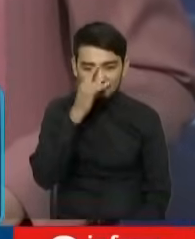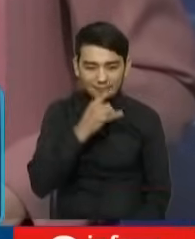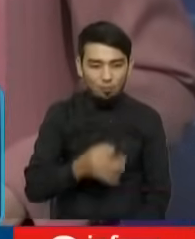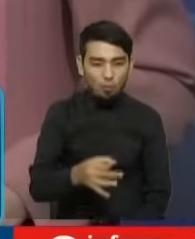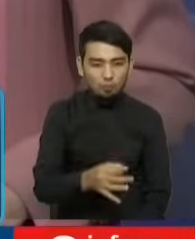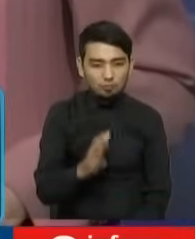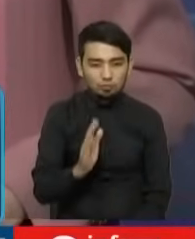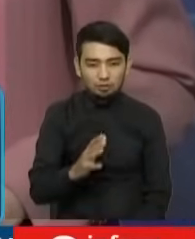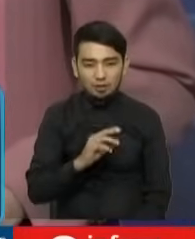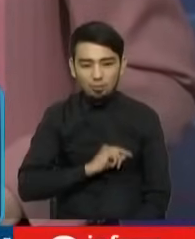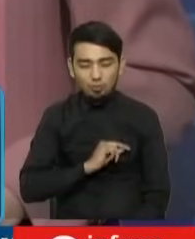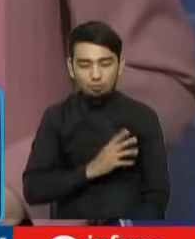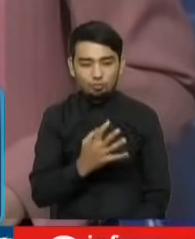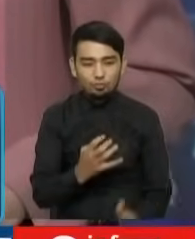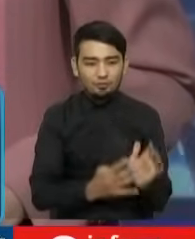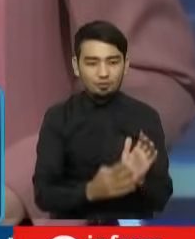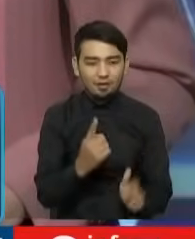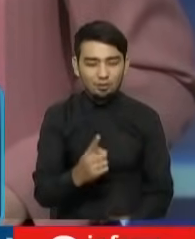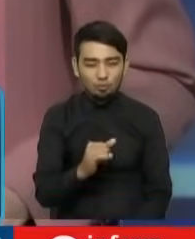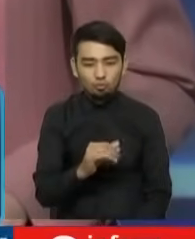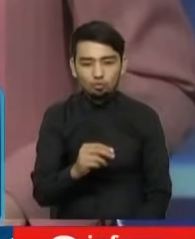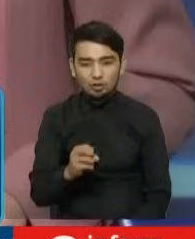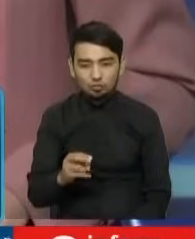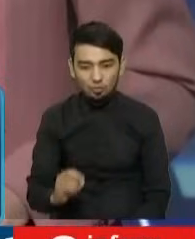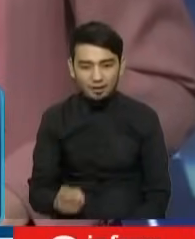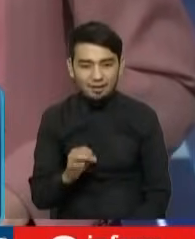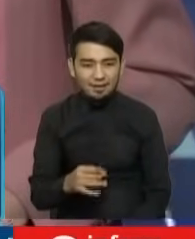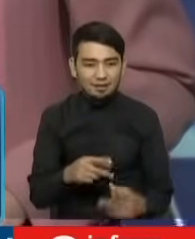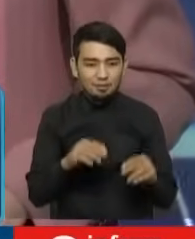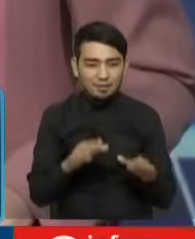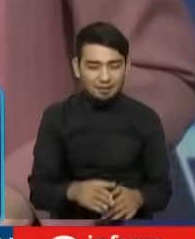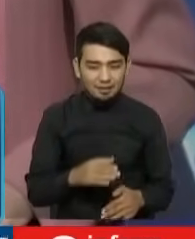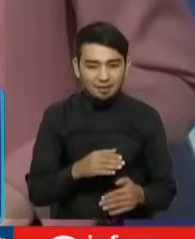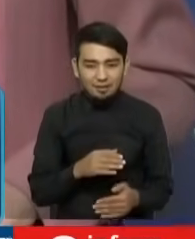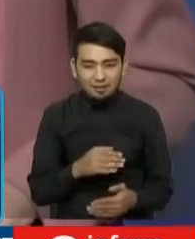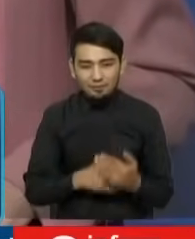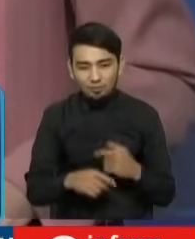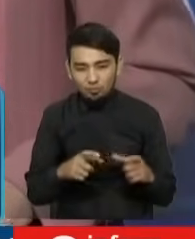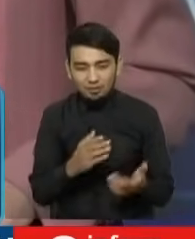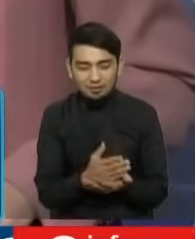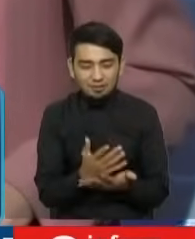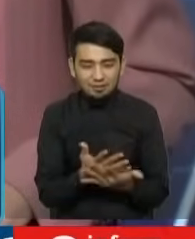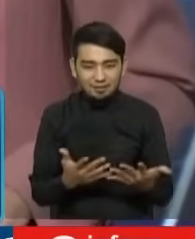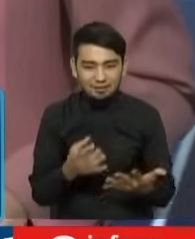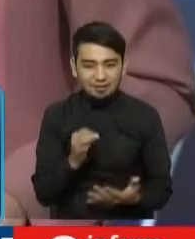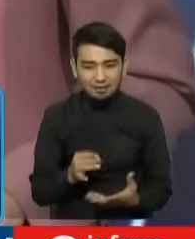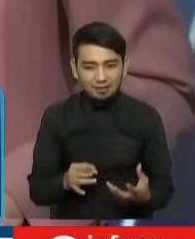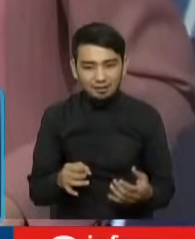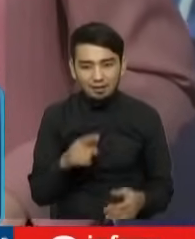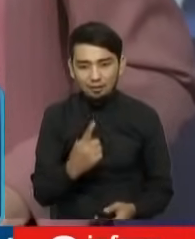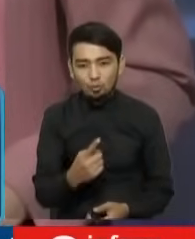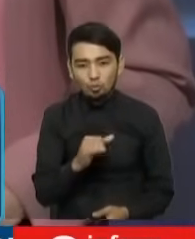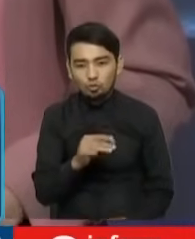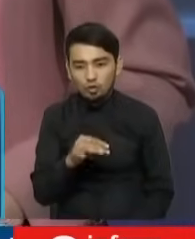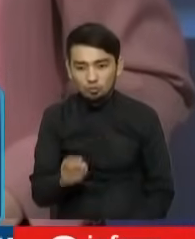работать 591 участок. Предусмотрели и потребности людей с ограниченными возможностями. Екатерина Белоусова побывала на одном из